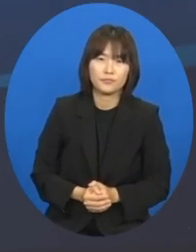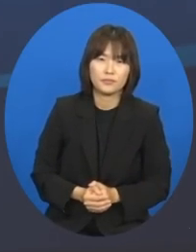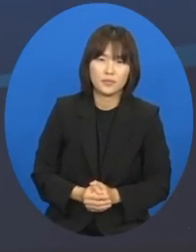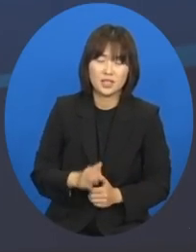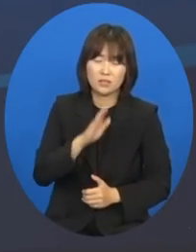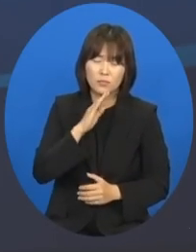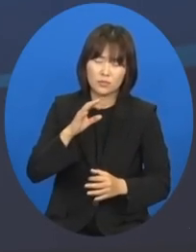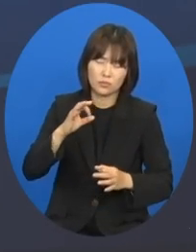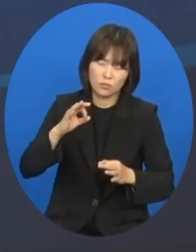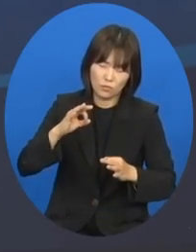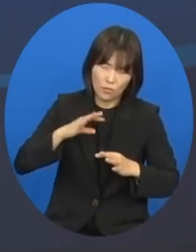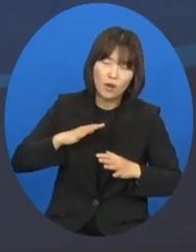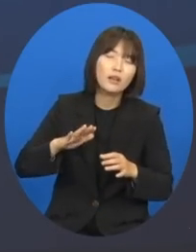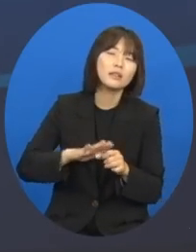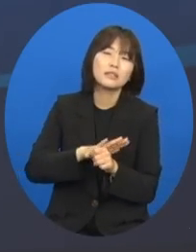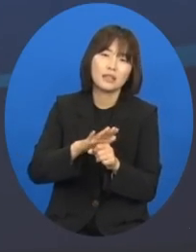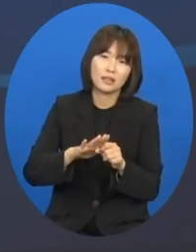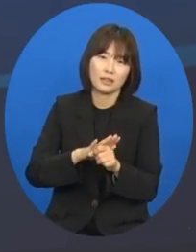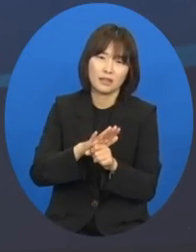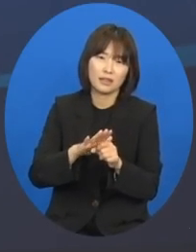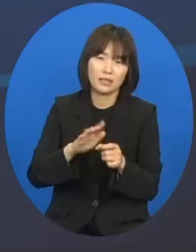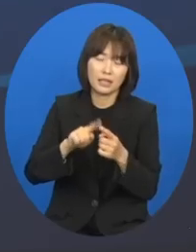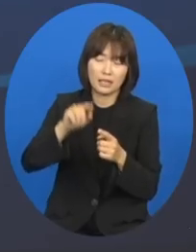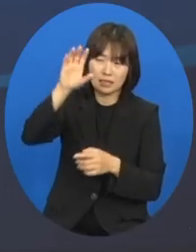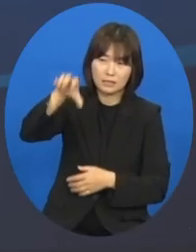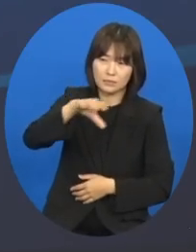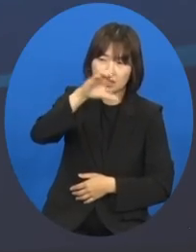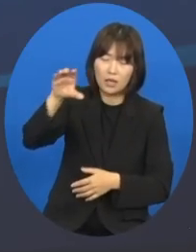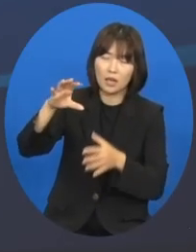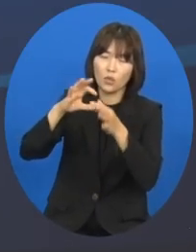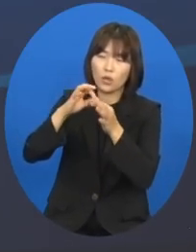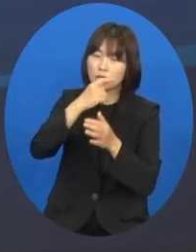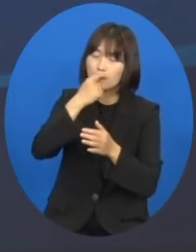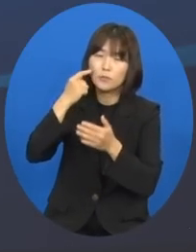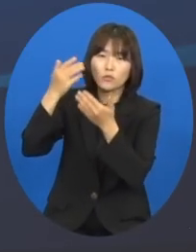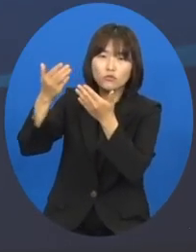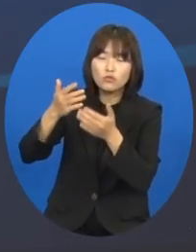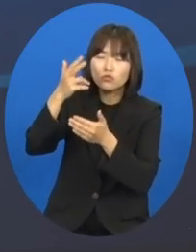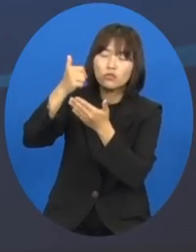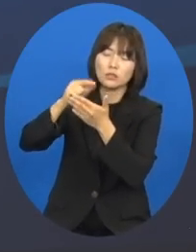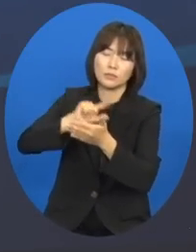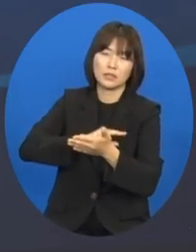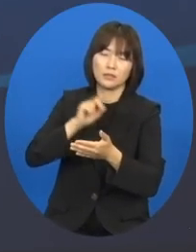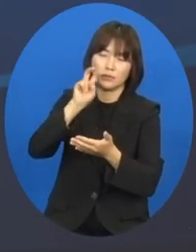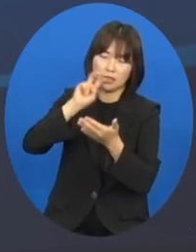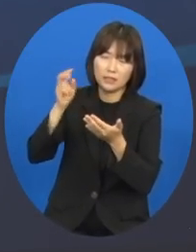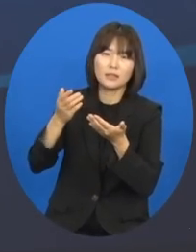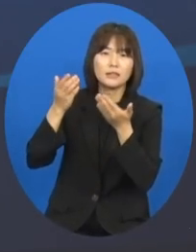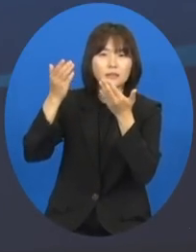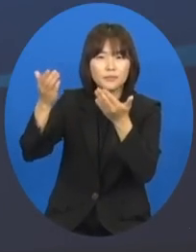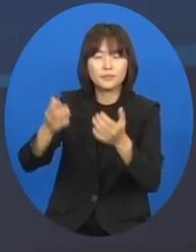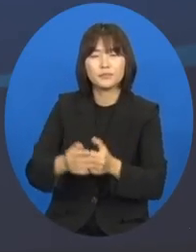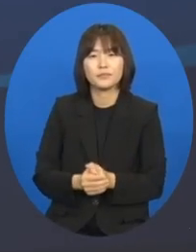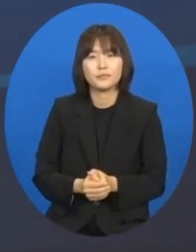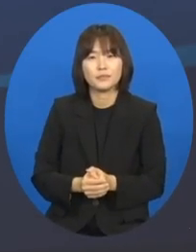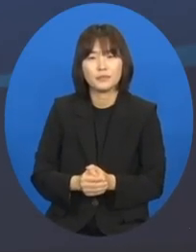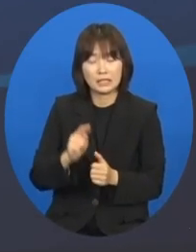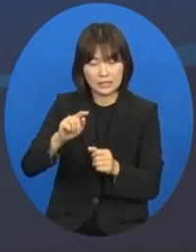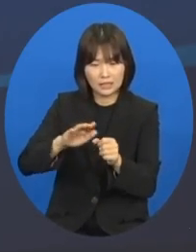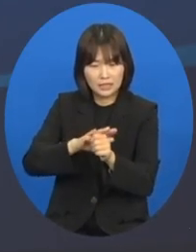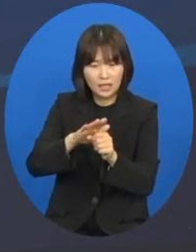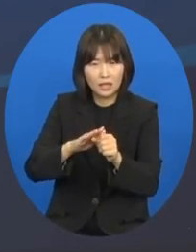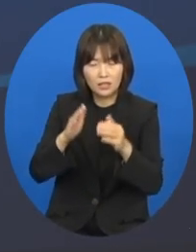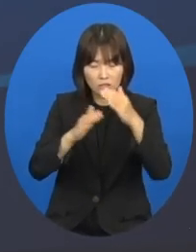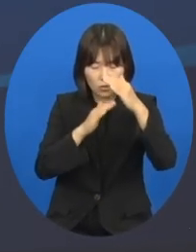그렇게 얼마나 놀라운 사랑인지를 십자가를 통해서 증명하신 우리 주님의 이름을 찬양합니다 그 사랑이 우리 성도들의